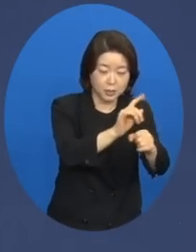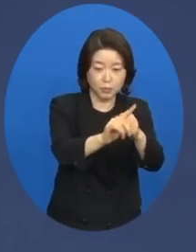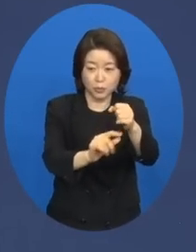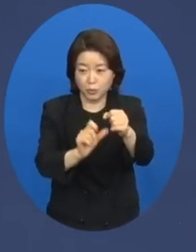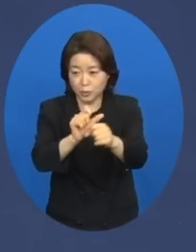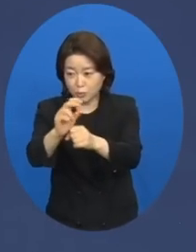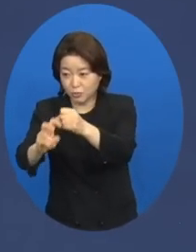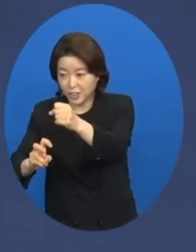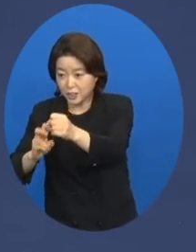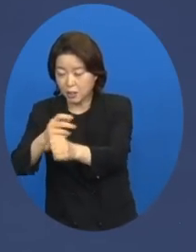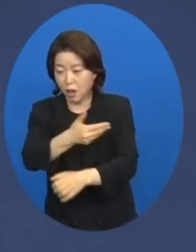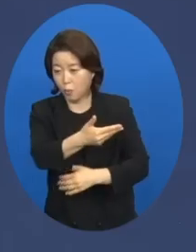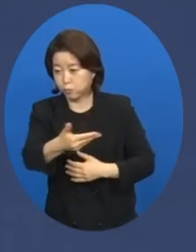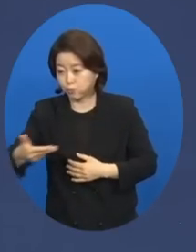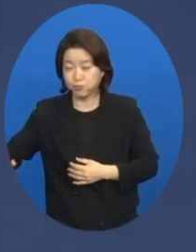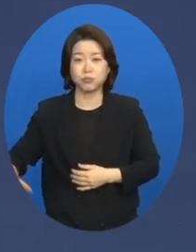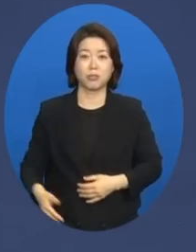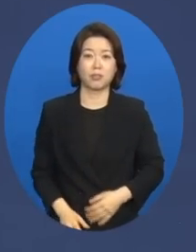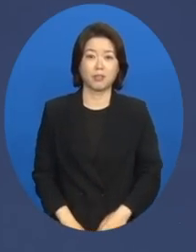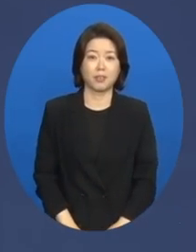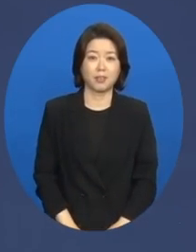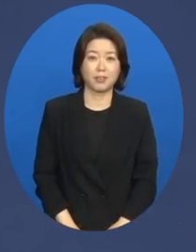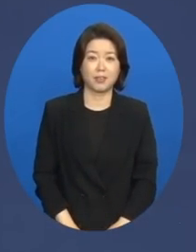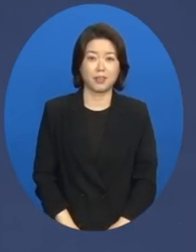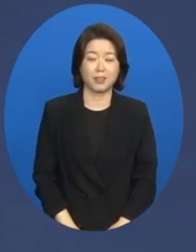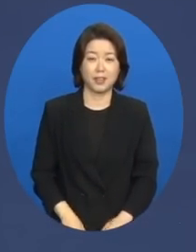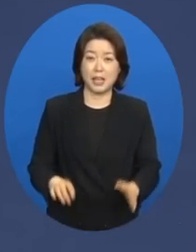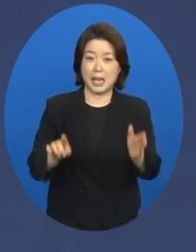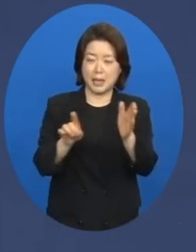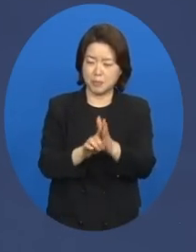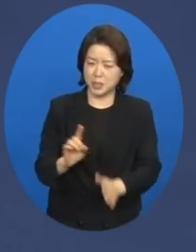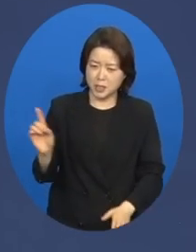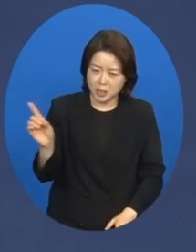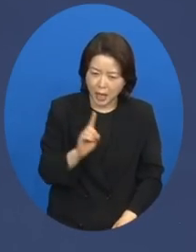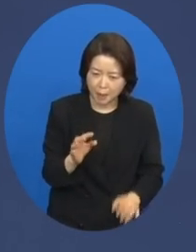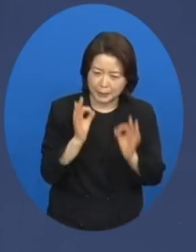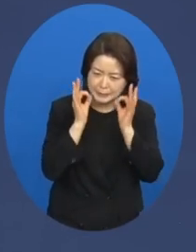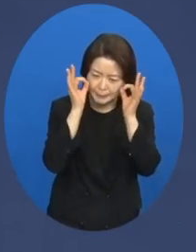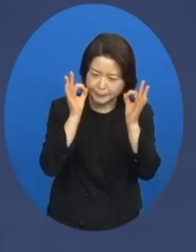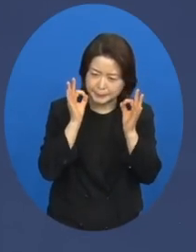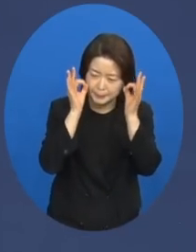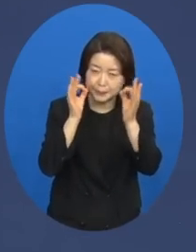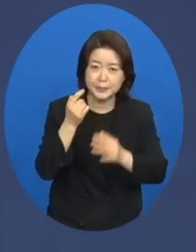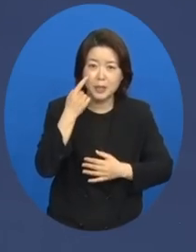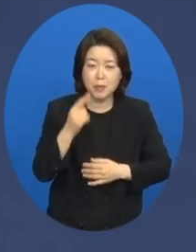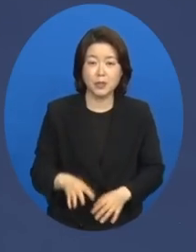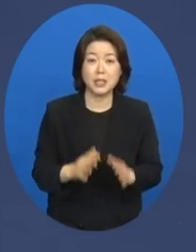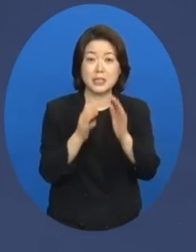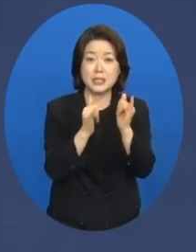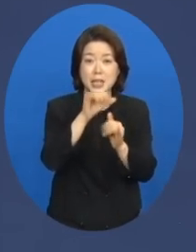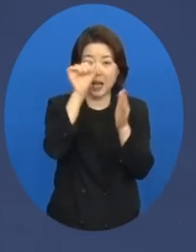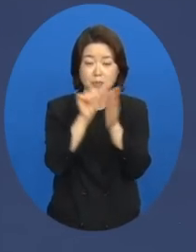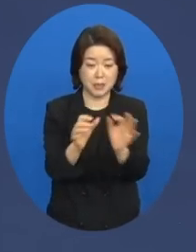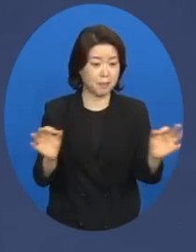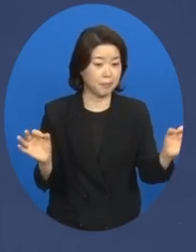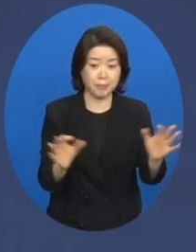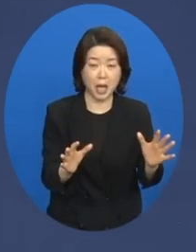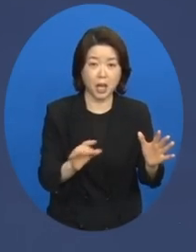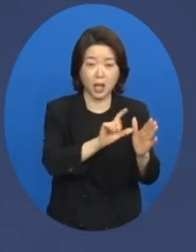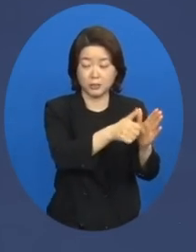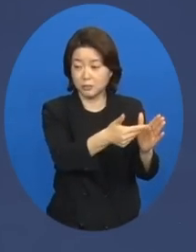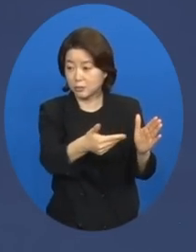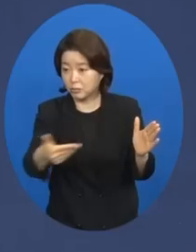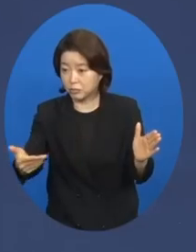가고 20년이 가고 믿음을 아무리 써도 사람 인생 짧은 인생에 세월 다